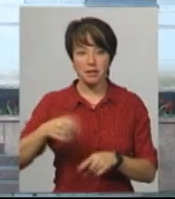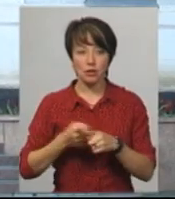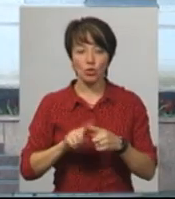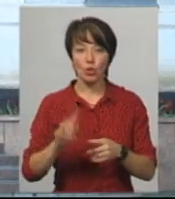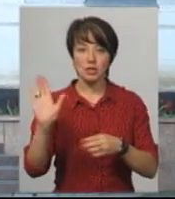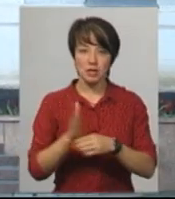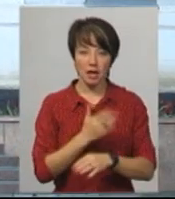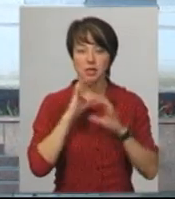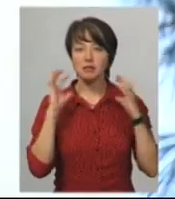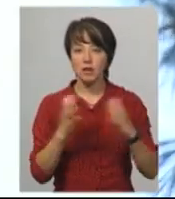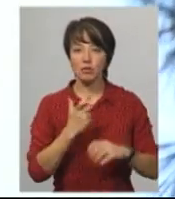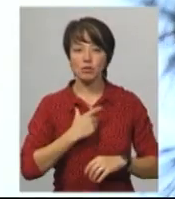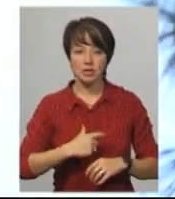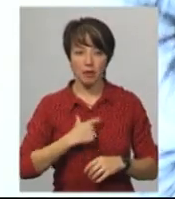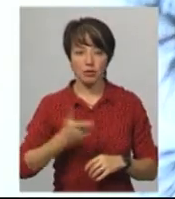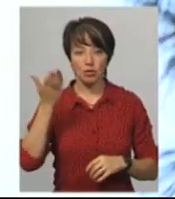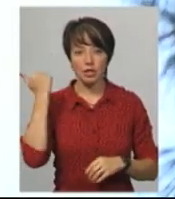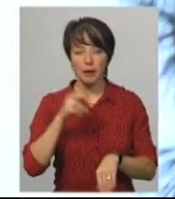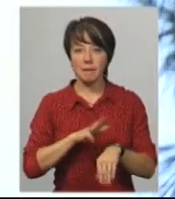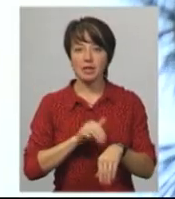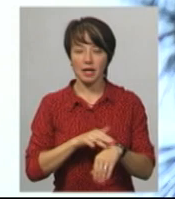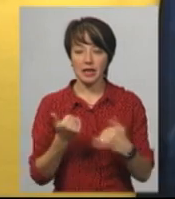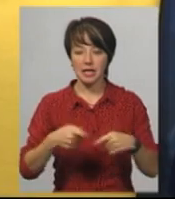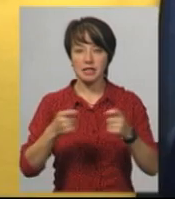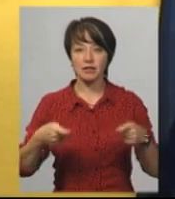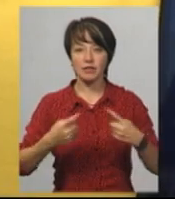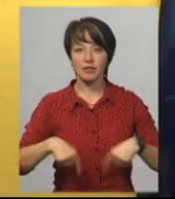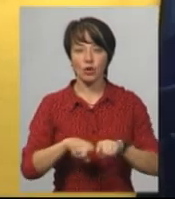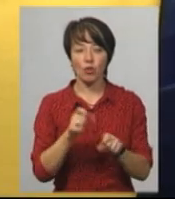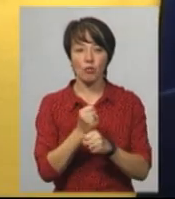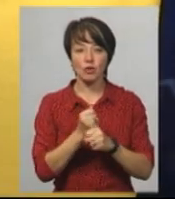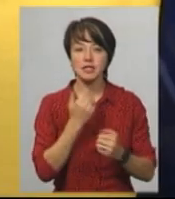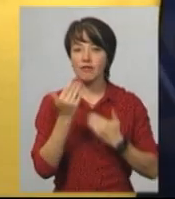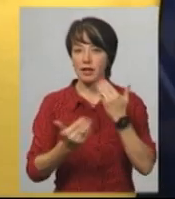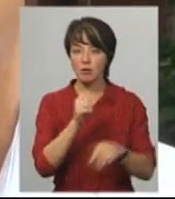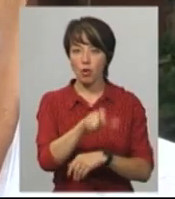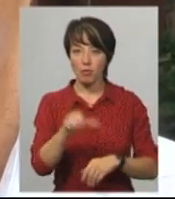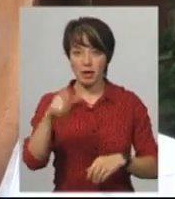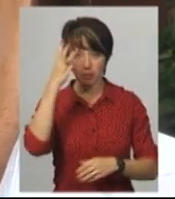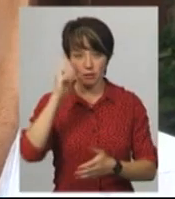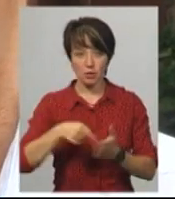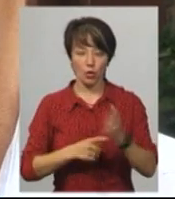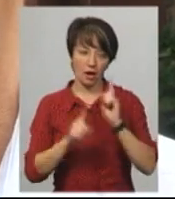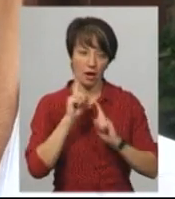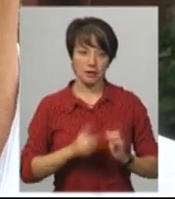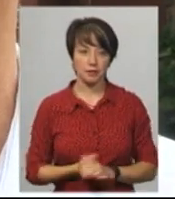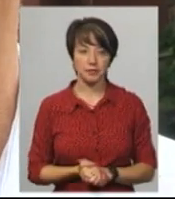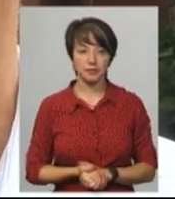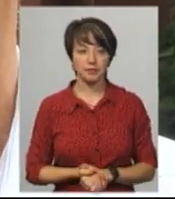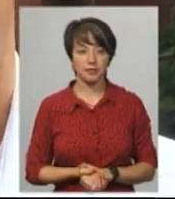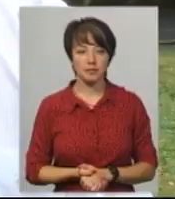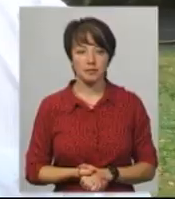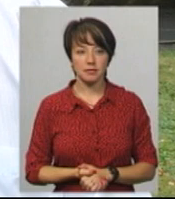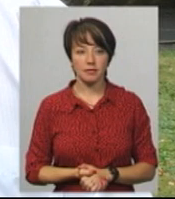його зняли, зберіг його у себе тодішній міліціонер, а нині завідувач відділу роботи зі зверненнями громадян Хмельницької міської ради Анатолій